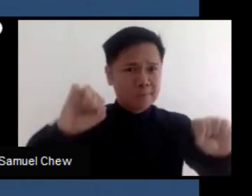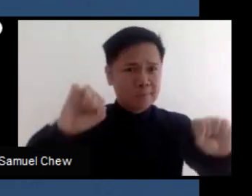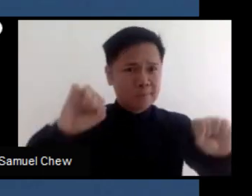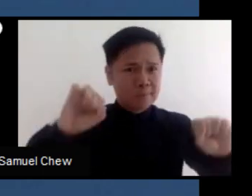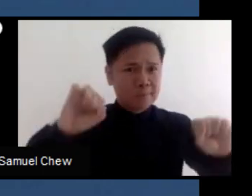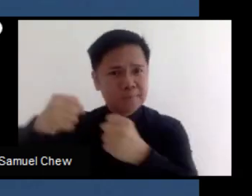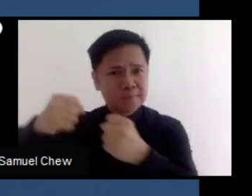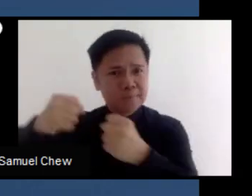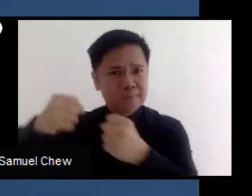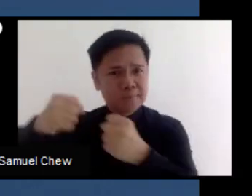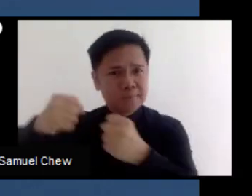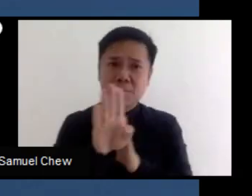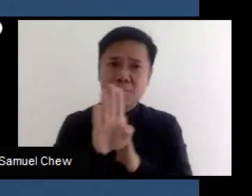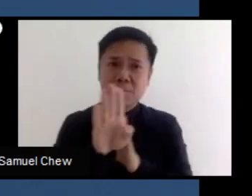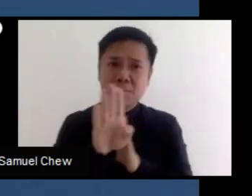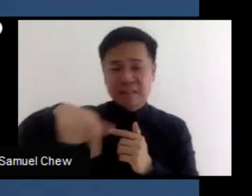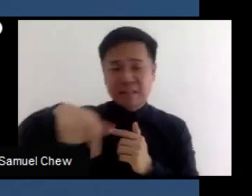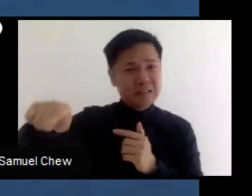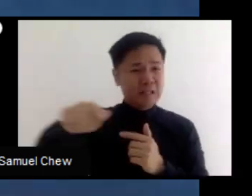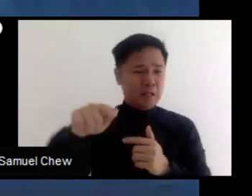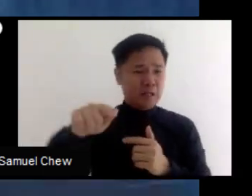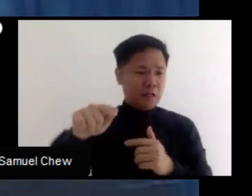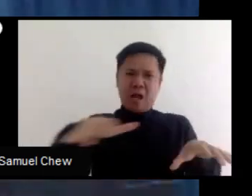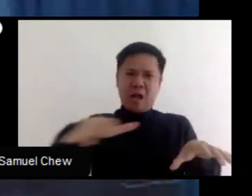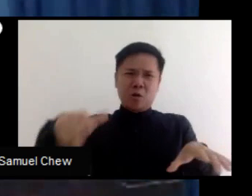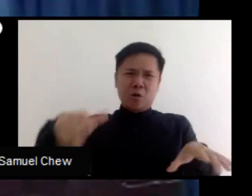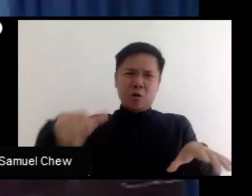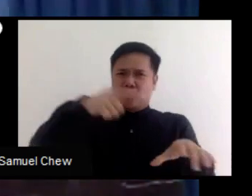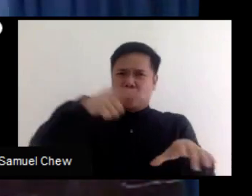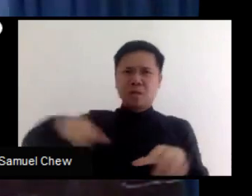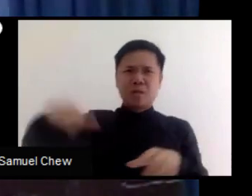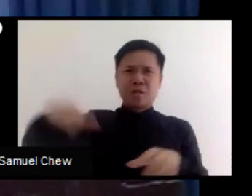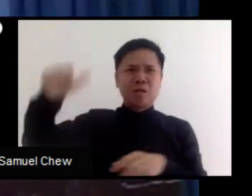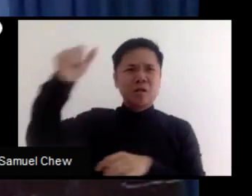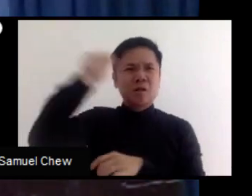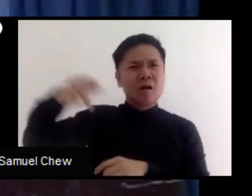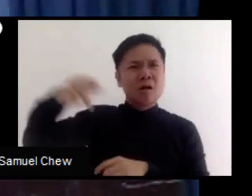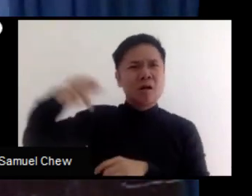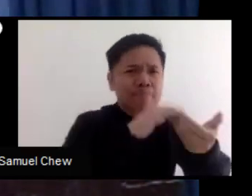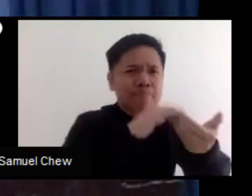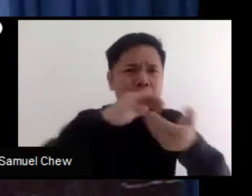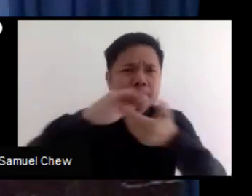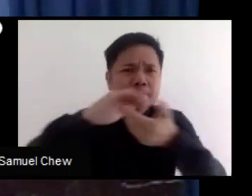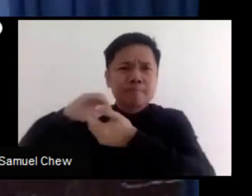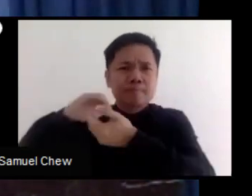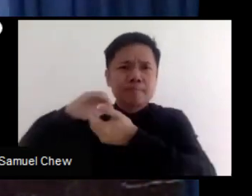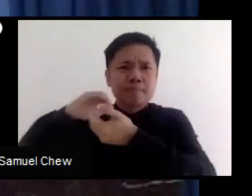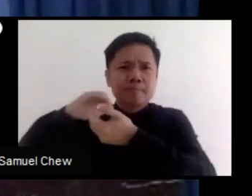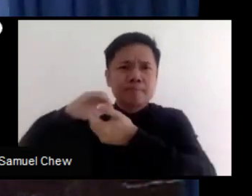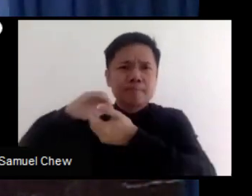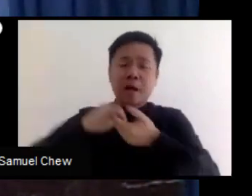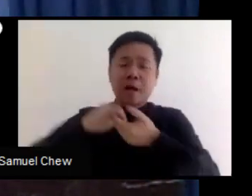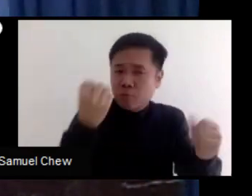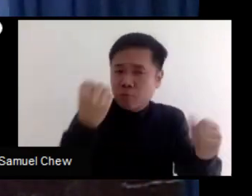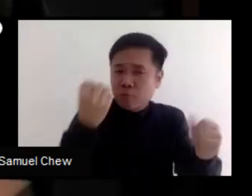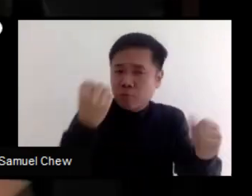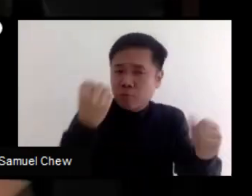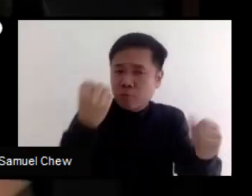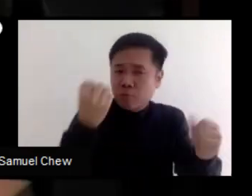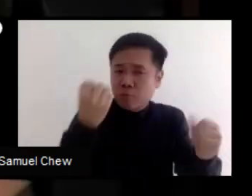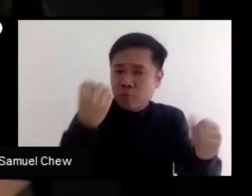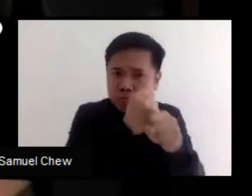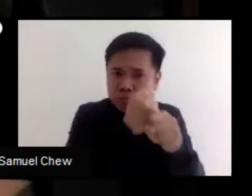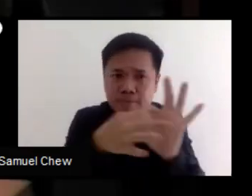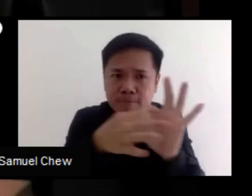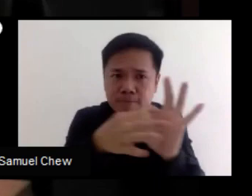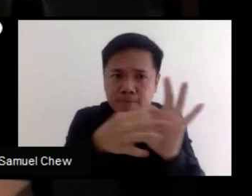多边合作，携手应对。中方提议坚持各国政府自主解决本国人口与发展问题，结